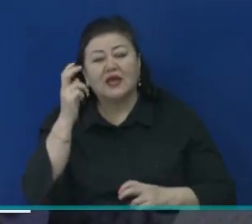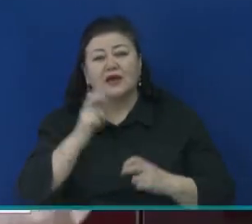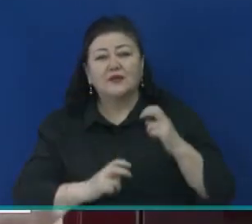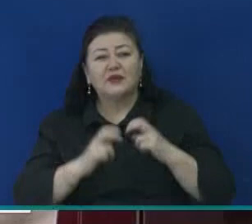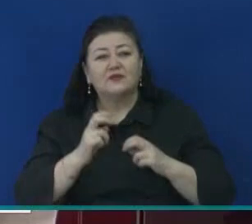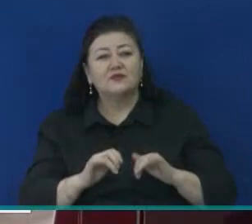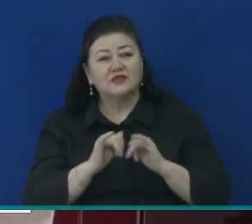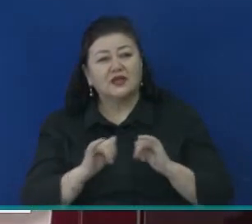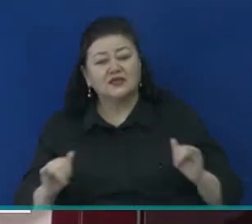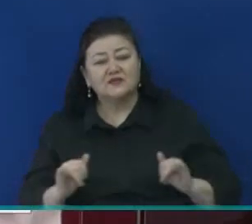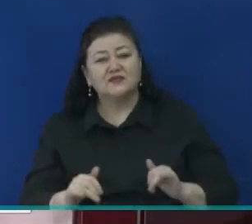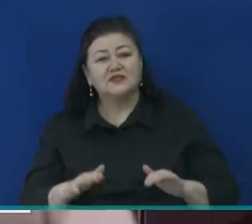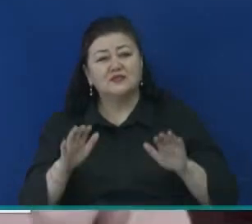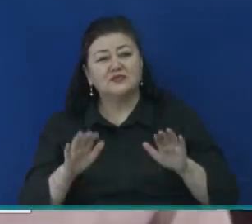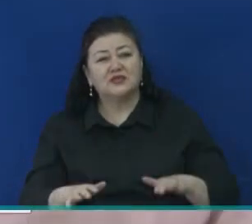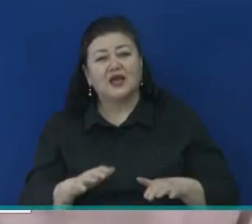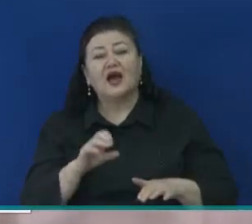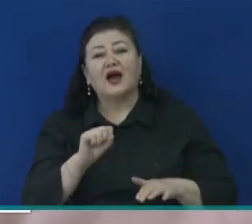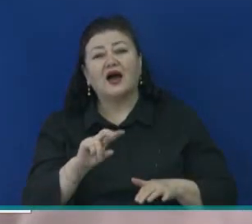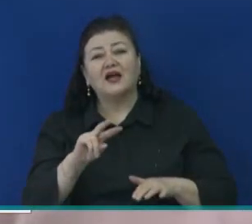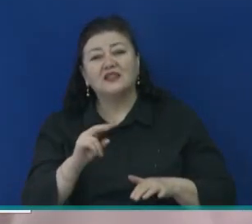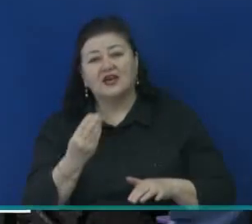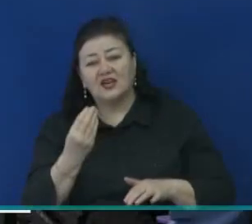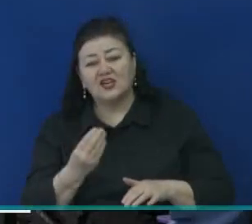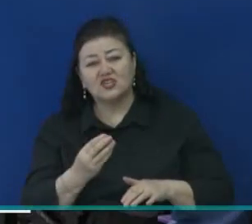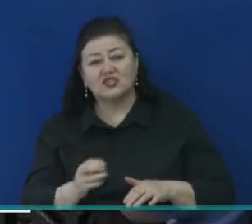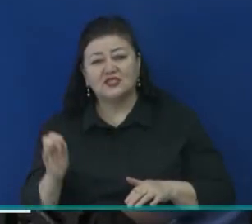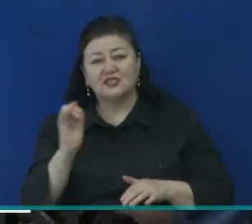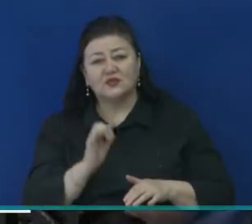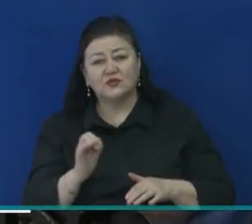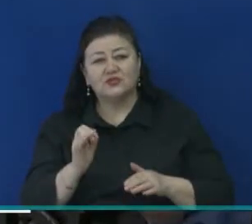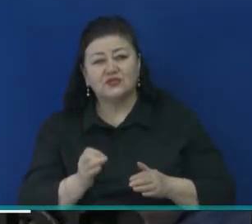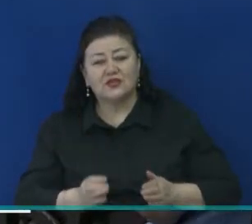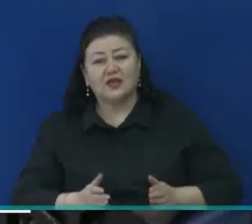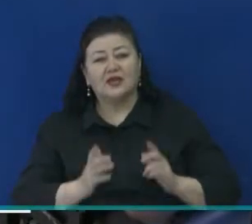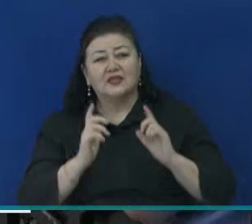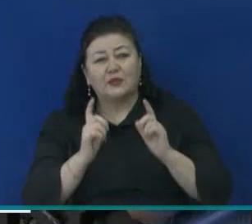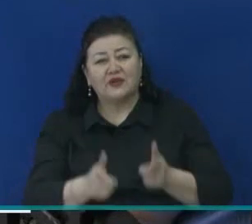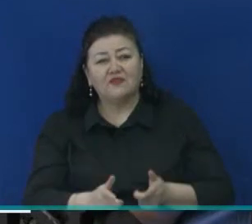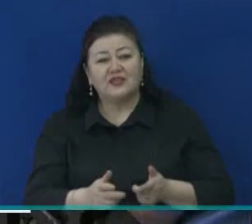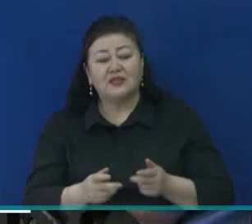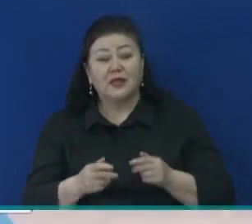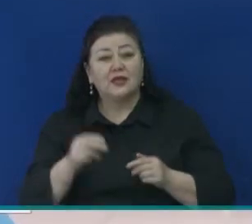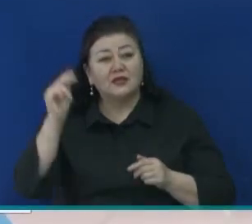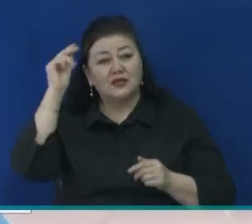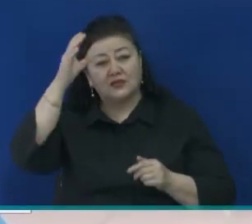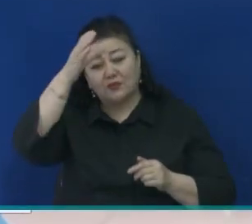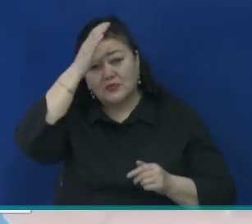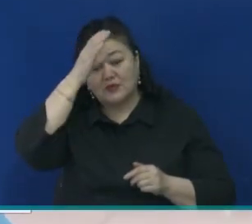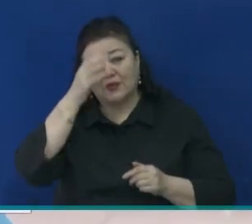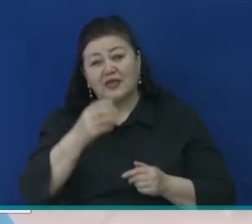тарихы, көрнекті жерлестер, алаш қозғалысы және Семей өңірінің тарихи мен мәдени тақырыптары бойынша ғылыми жұмыстарын қорғады.